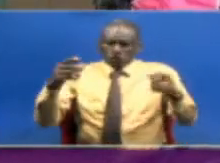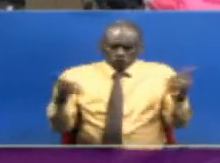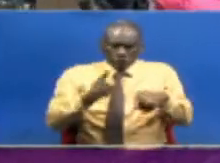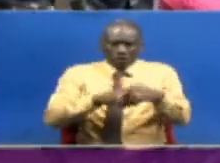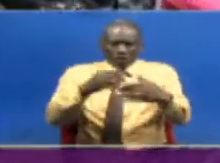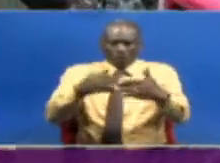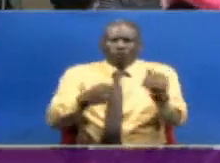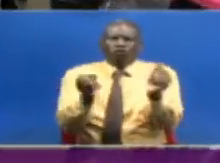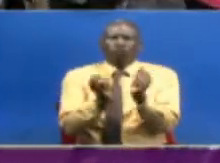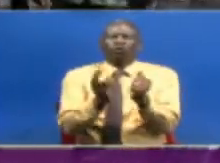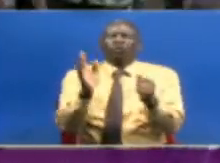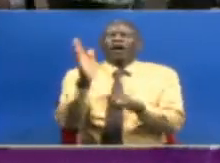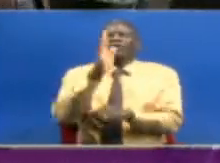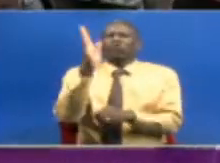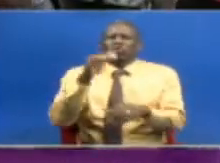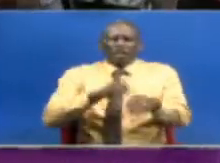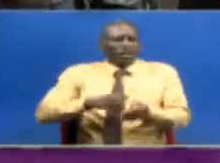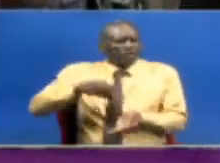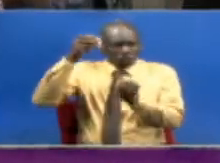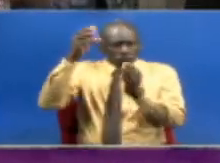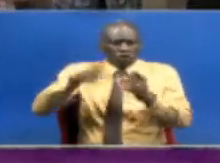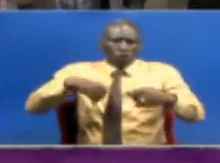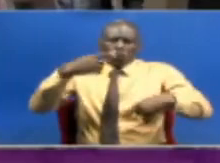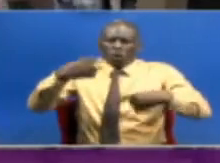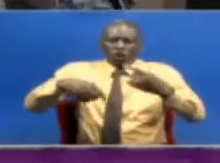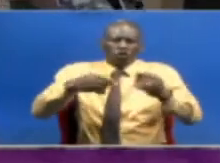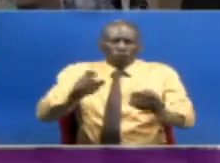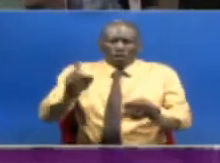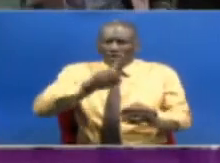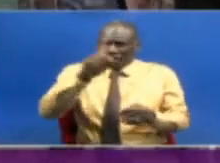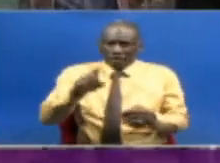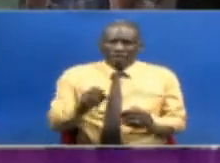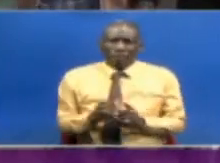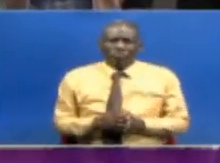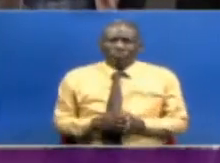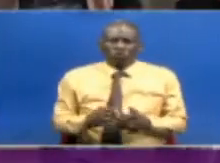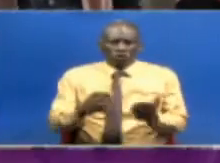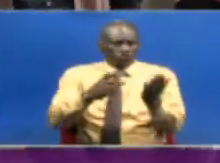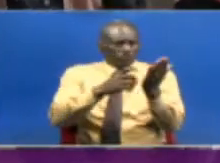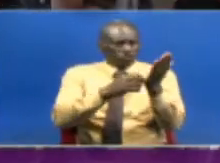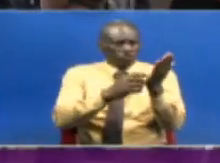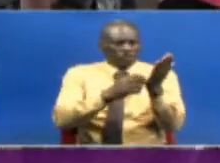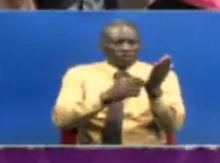mchana wakati wanafunzi walikuwa wanaendelea na mtihani wao wa Kiswahili.